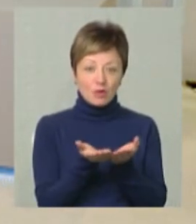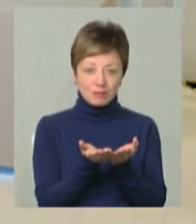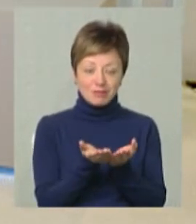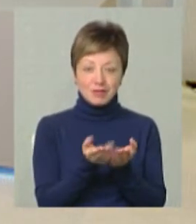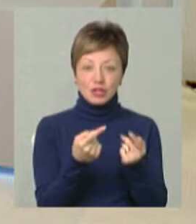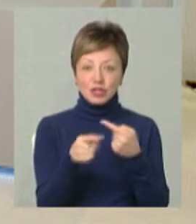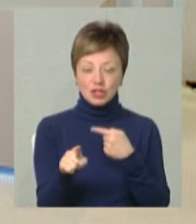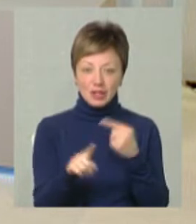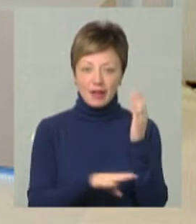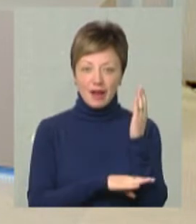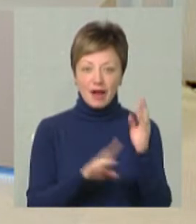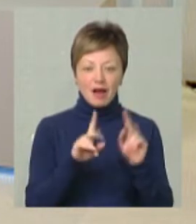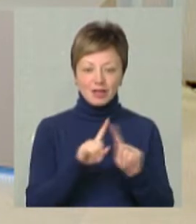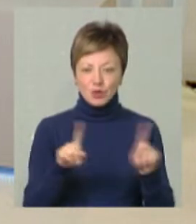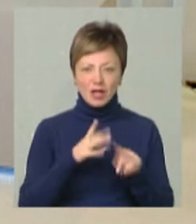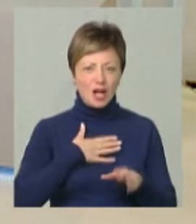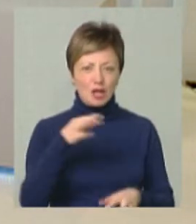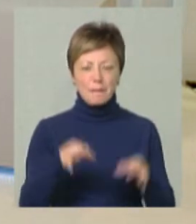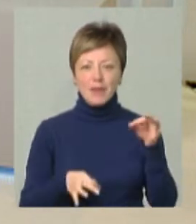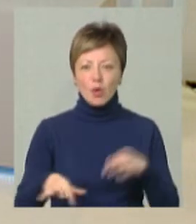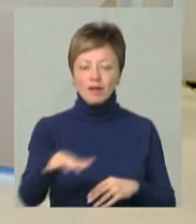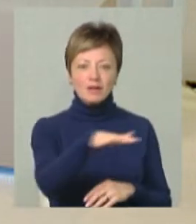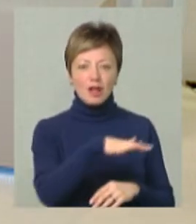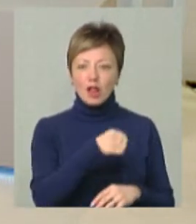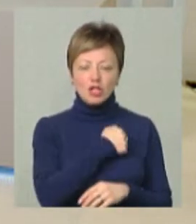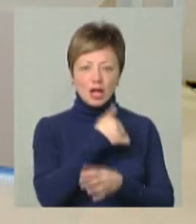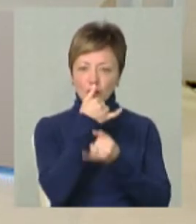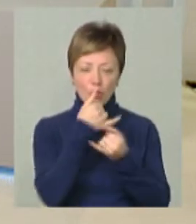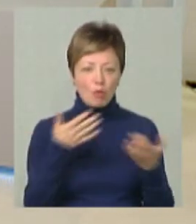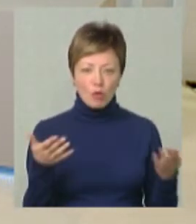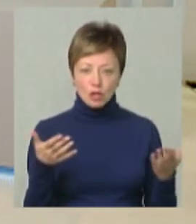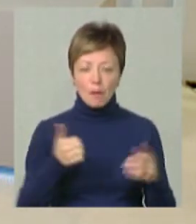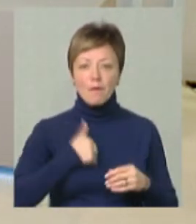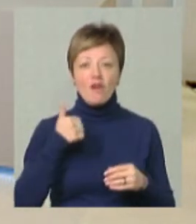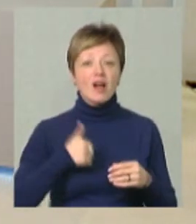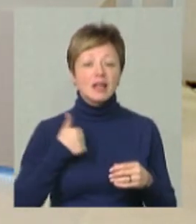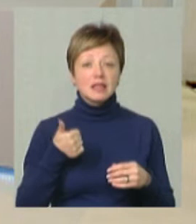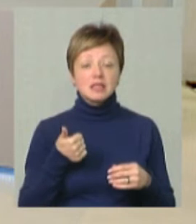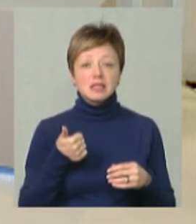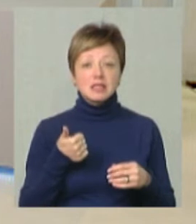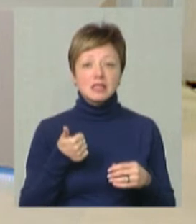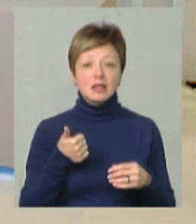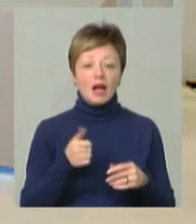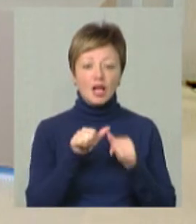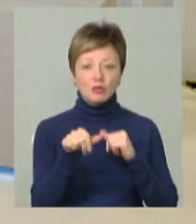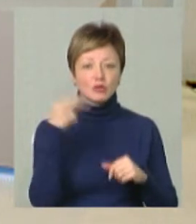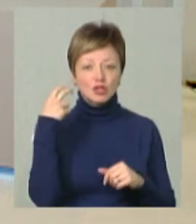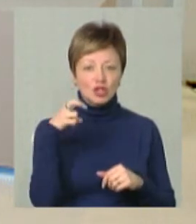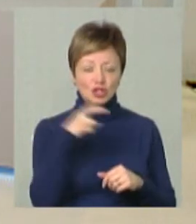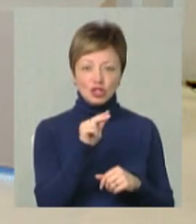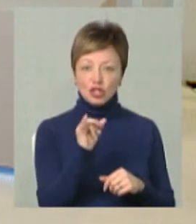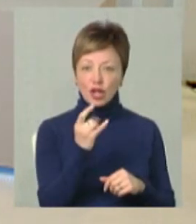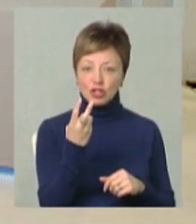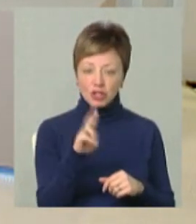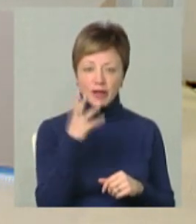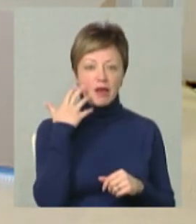так званих екзотичних, тому що дійсно наша природна флора, на жаль, не може похвалитися, крім черешні, крім яблуні, яка